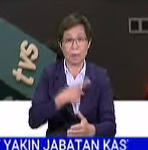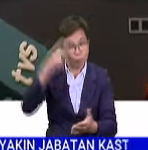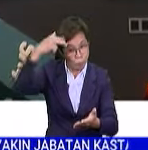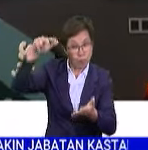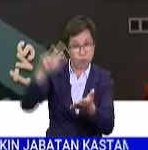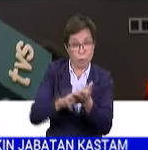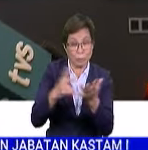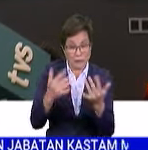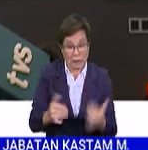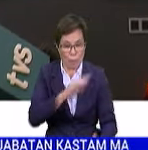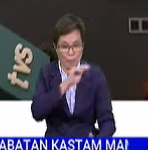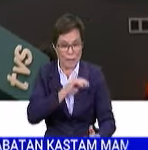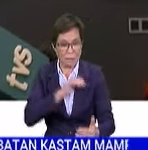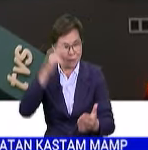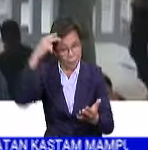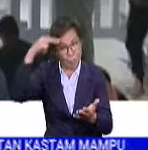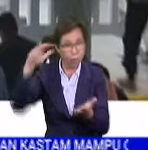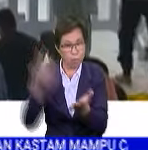oleh Kabinet.